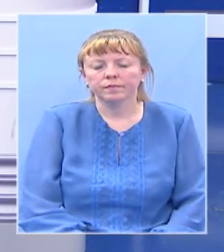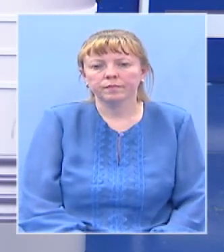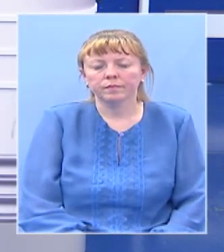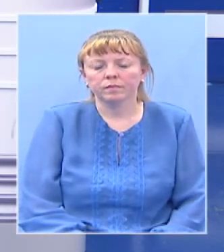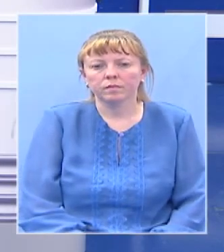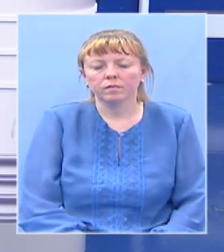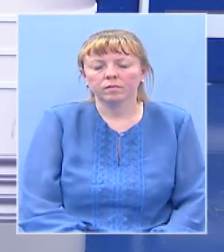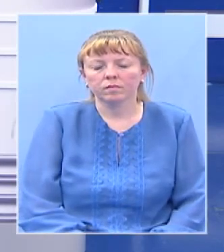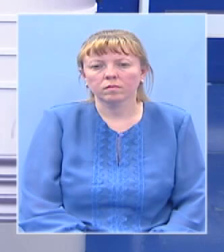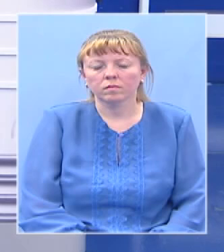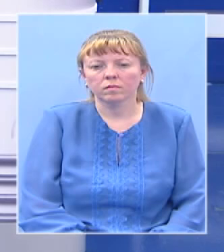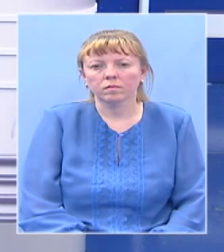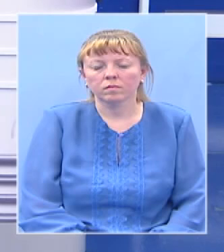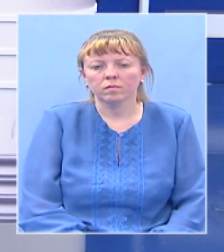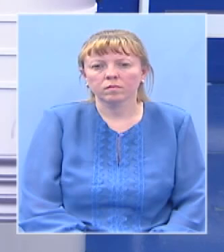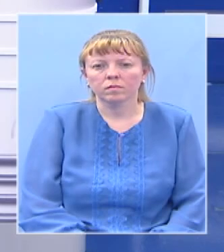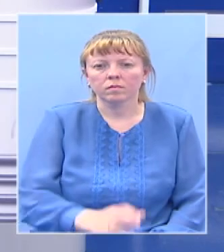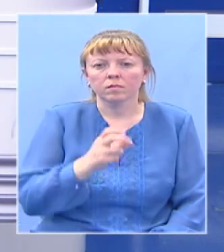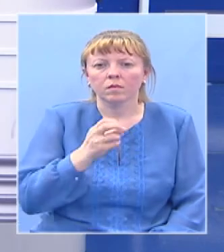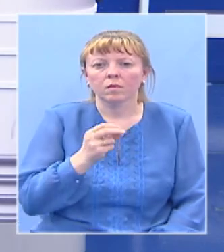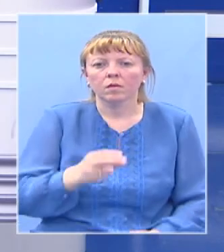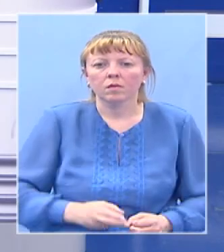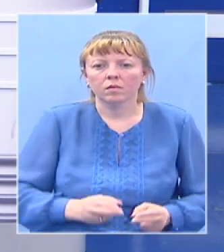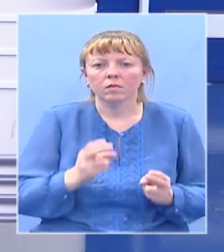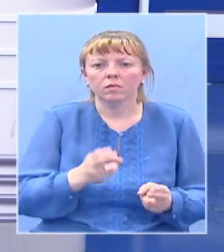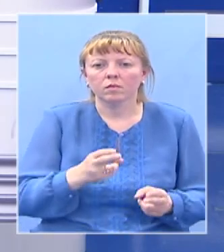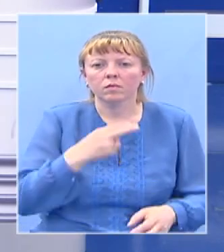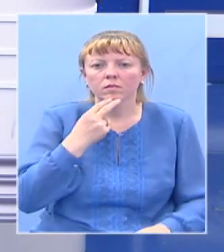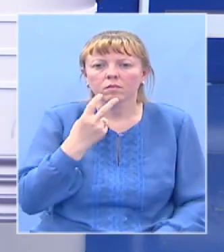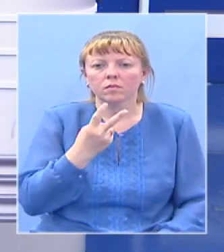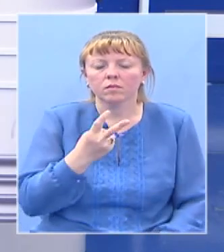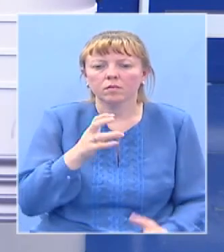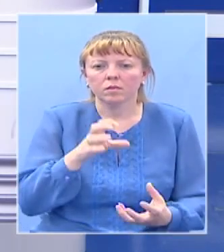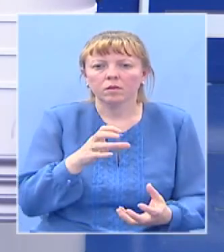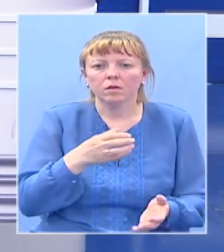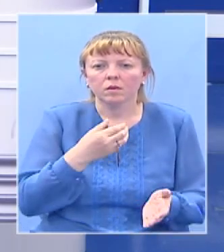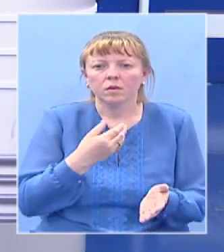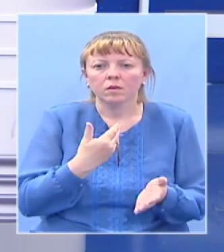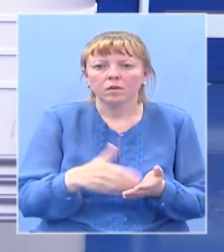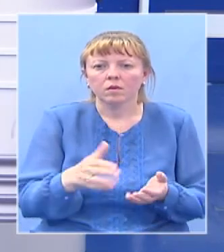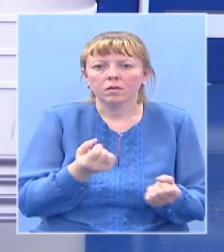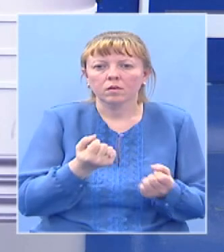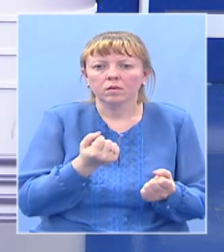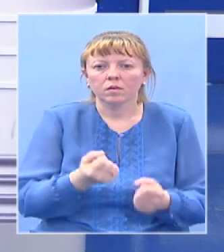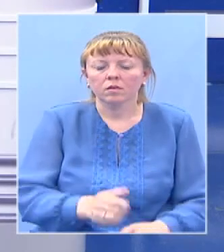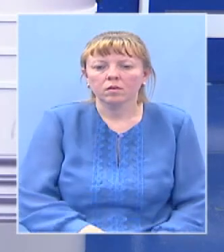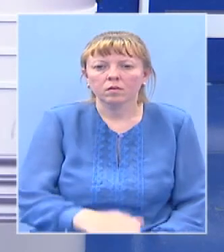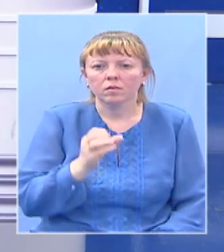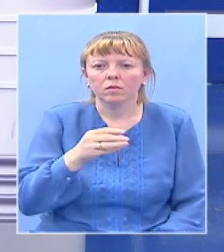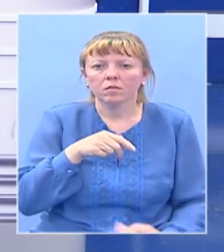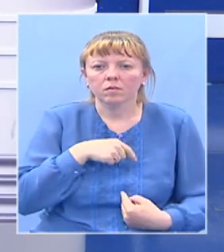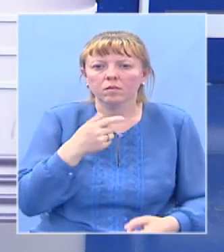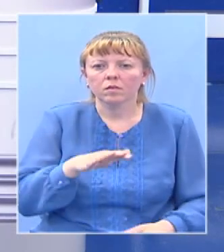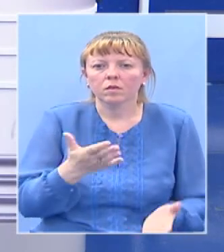ини часто совершаемое административное правонарушение это у нас несоблюдение водителями игнорирование водителями так скажем даже режима труда и